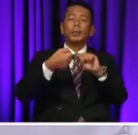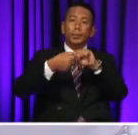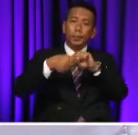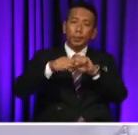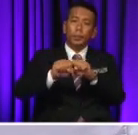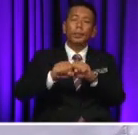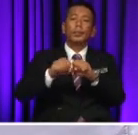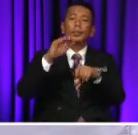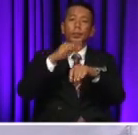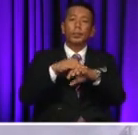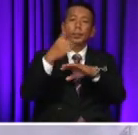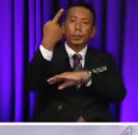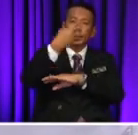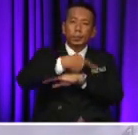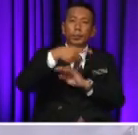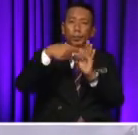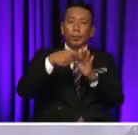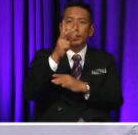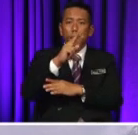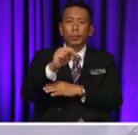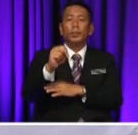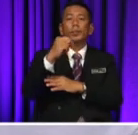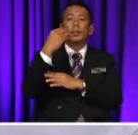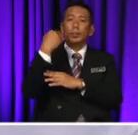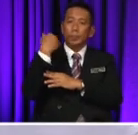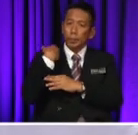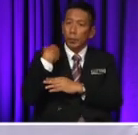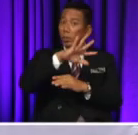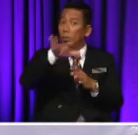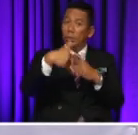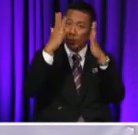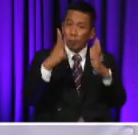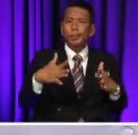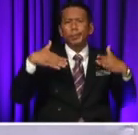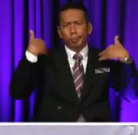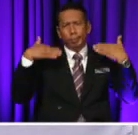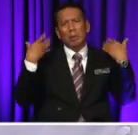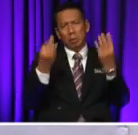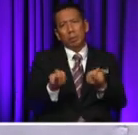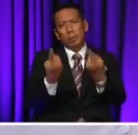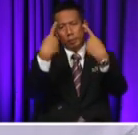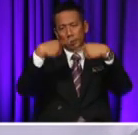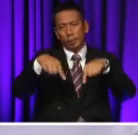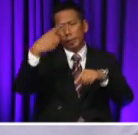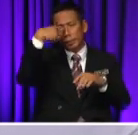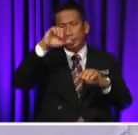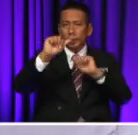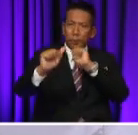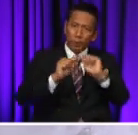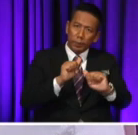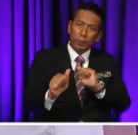pada hari persatuan dijalankan semua orang akan hasil gembira nak datang nak datang dan seterusnya